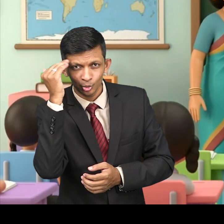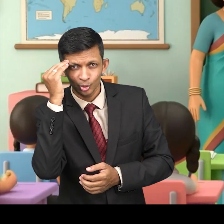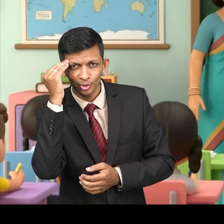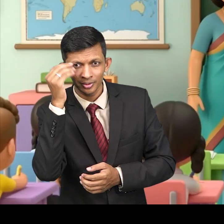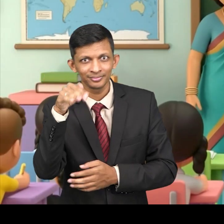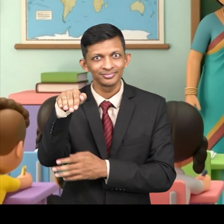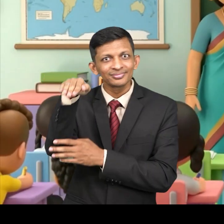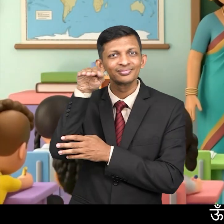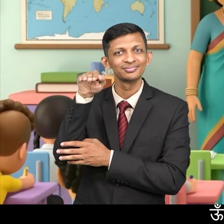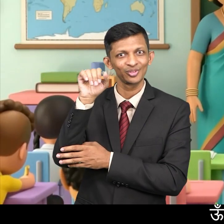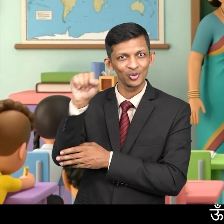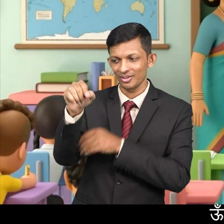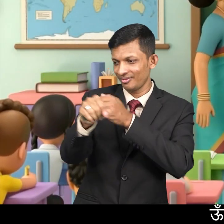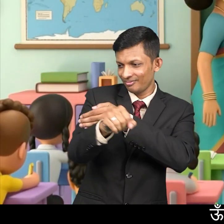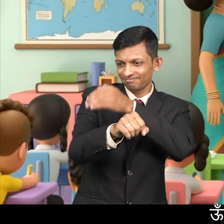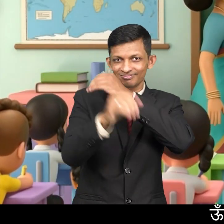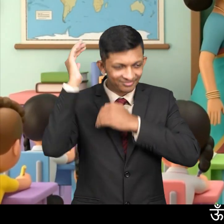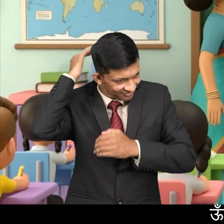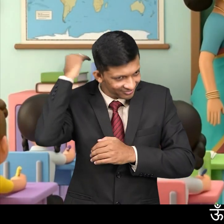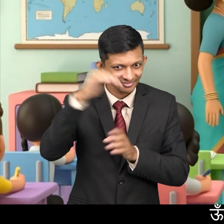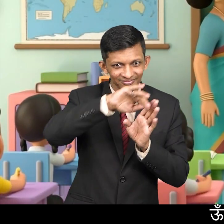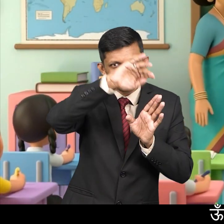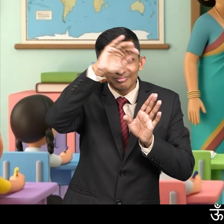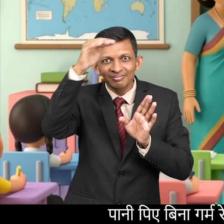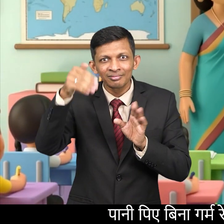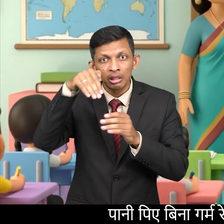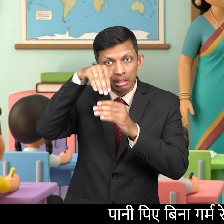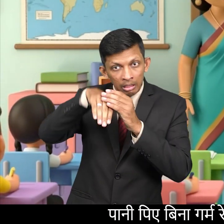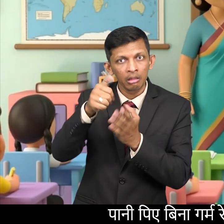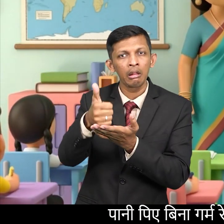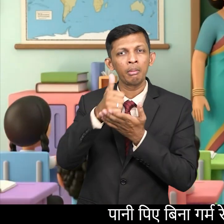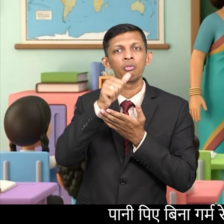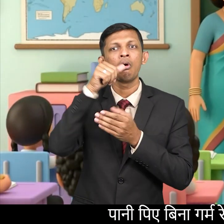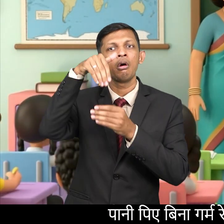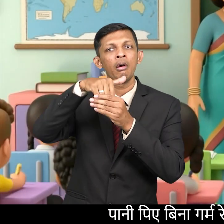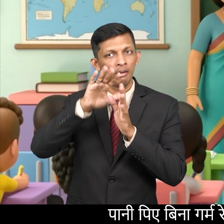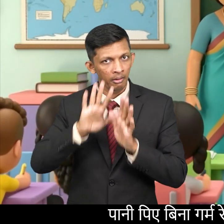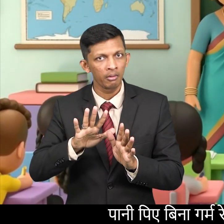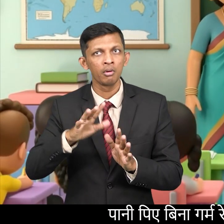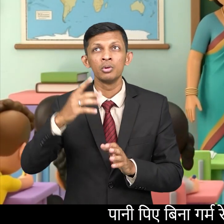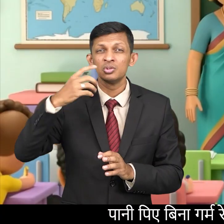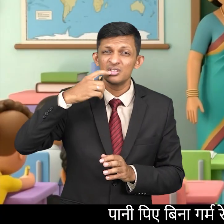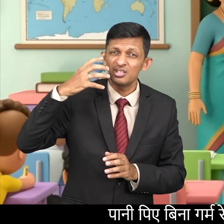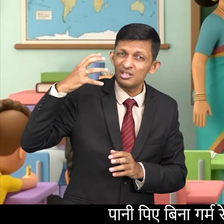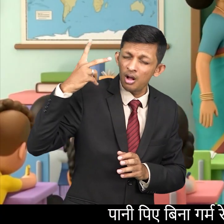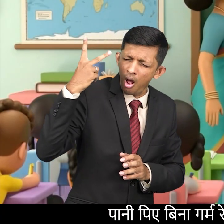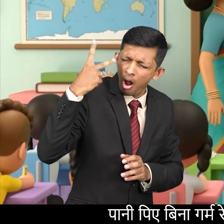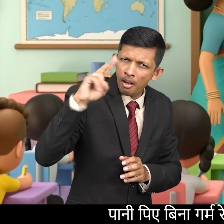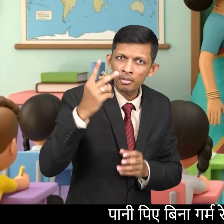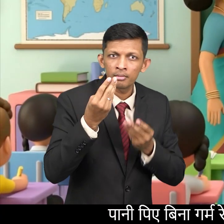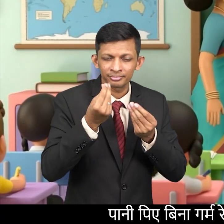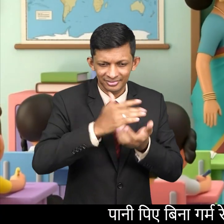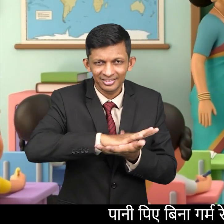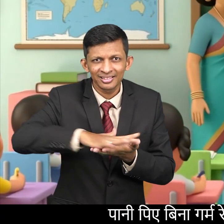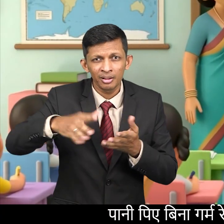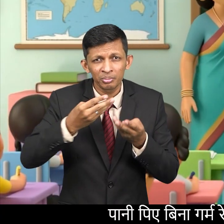क्या आप जानते हैं ऊंट की कुबड़ उसे हफ्तों तक पानी पिए बिना गर्म रेगिस्तान क्षेत्रों में जीवित रहने में